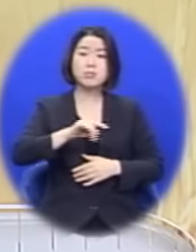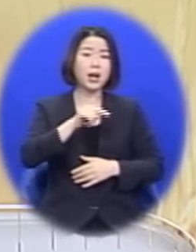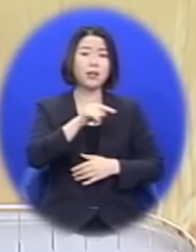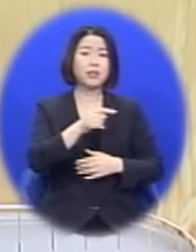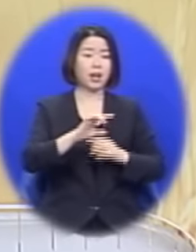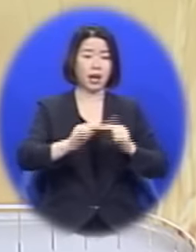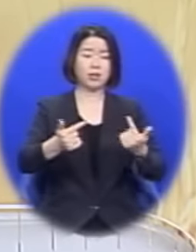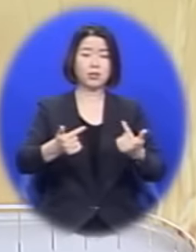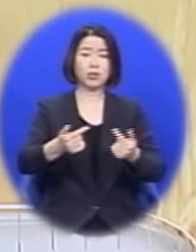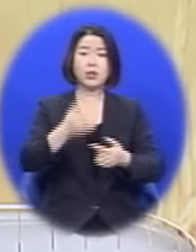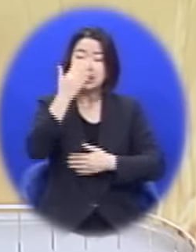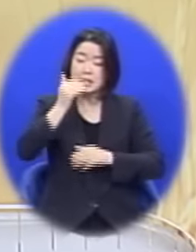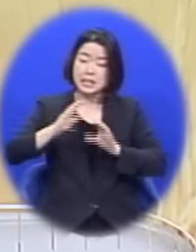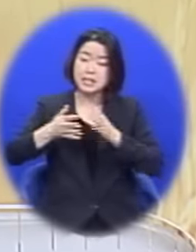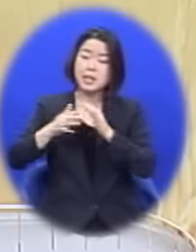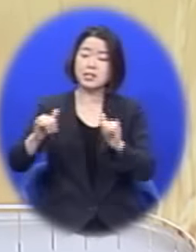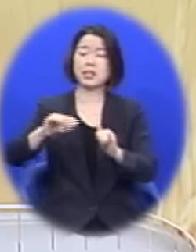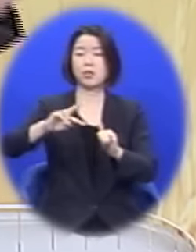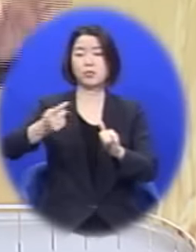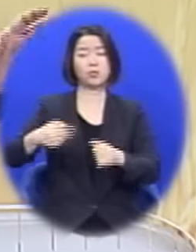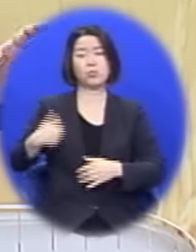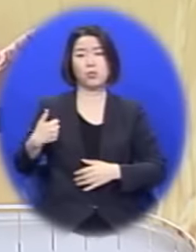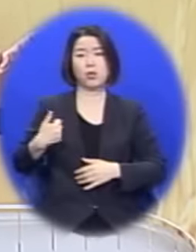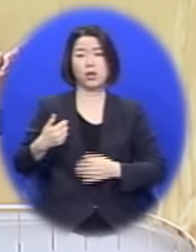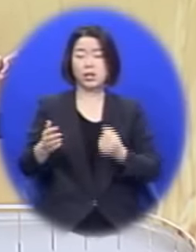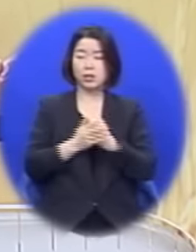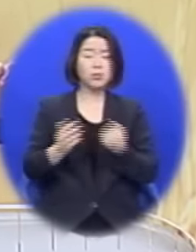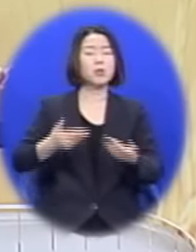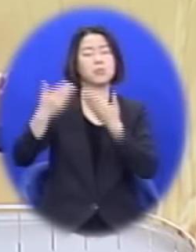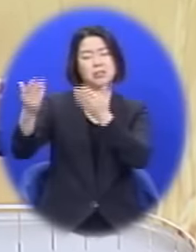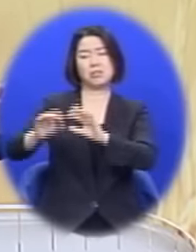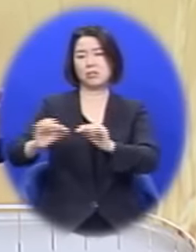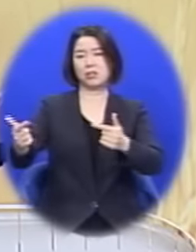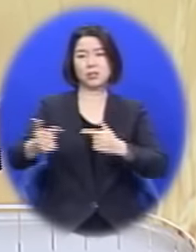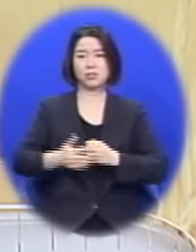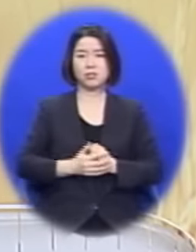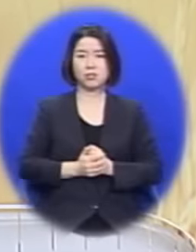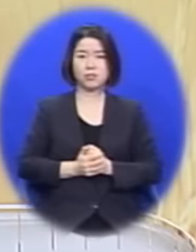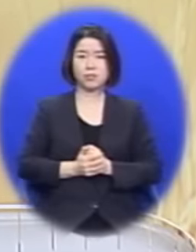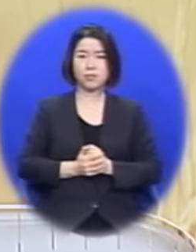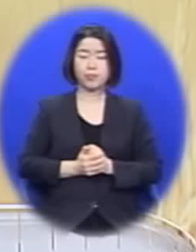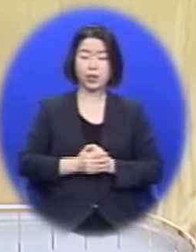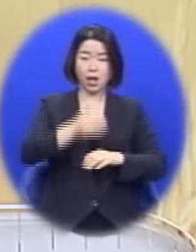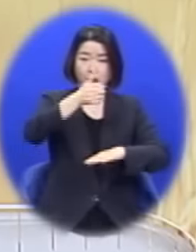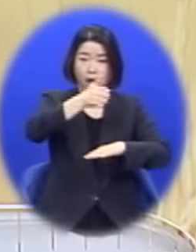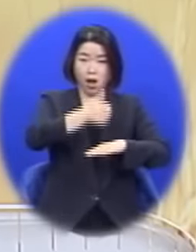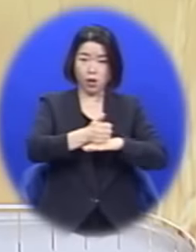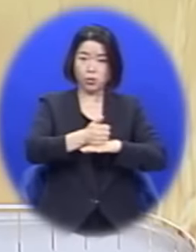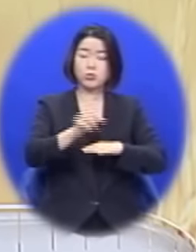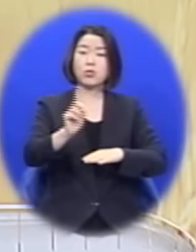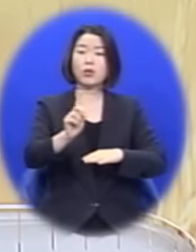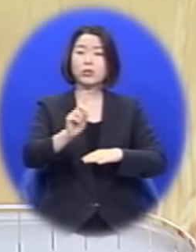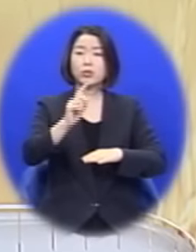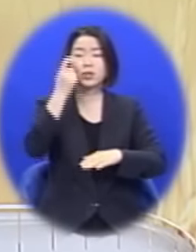백성들도 몰랐어요. 그러니까 안 바쳤어요. 결국 어떻게 됐습니까?